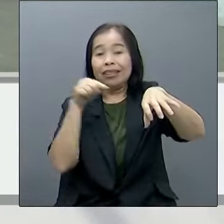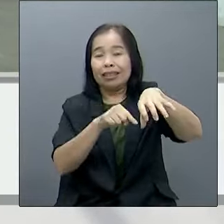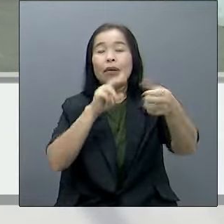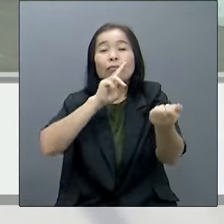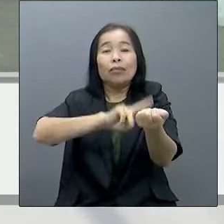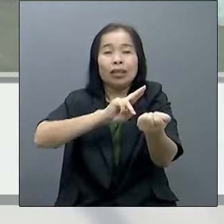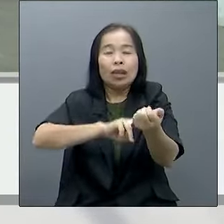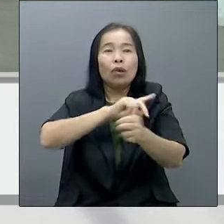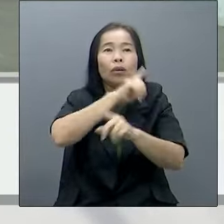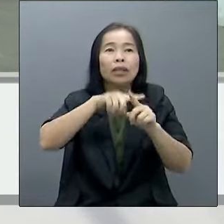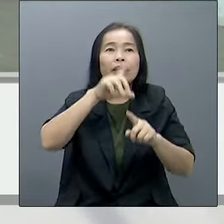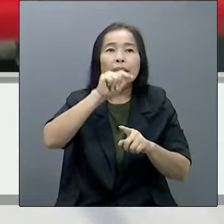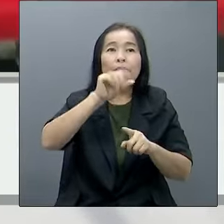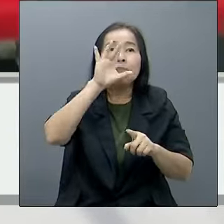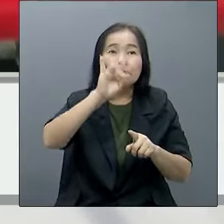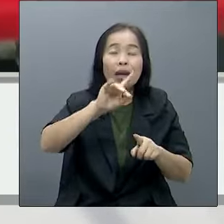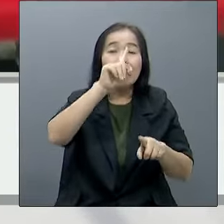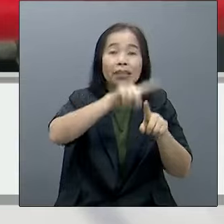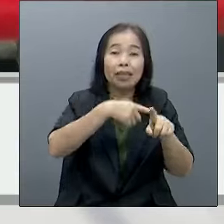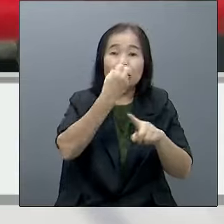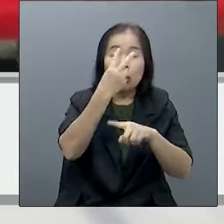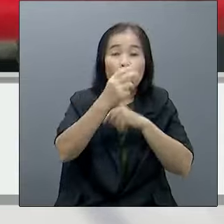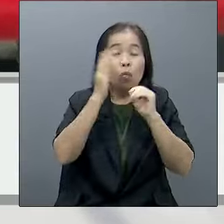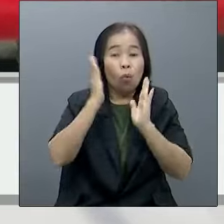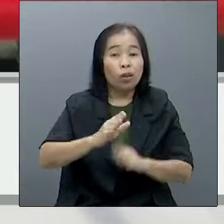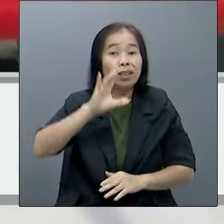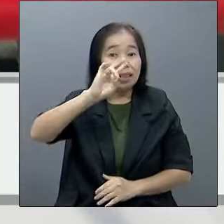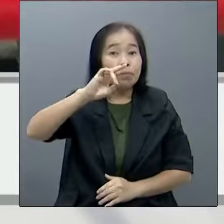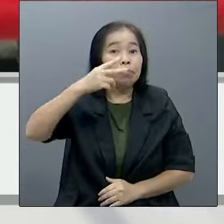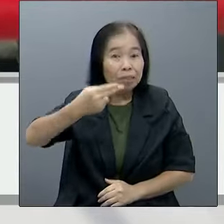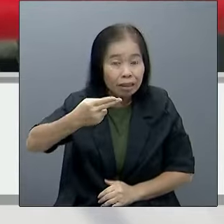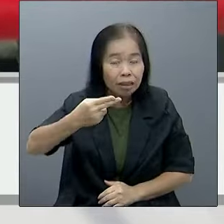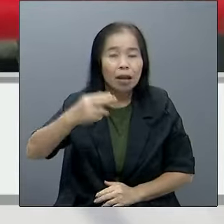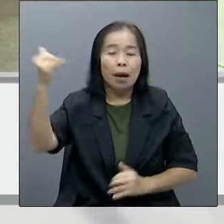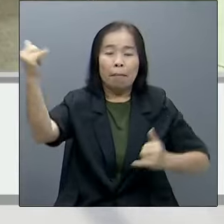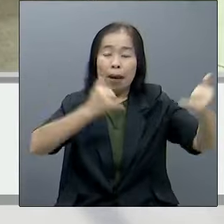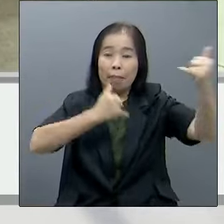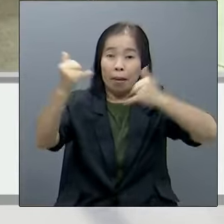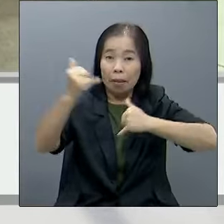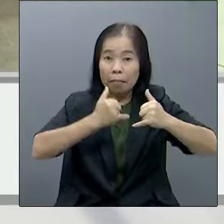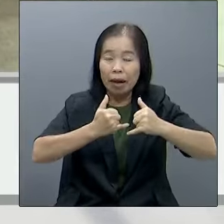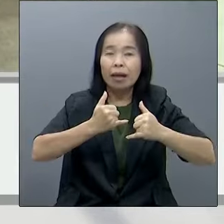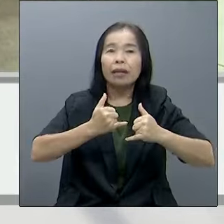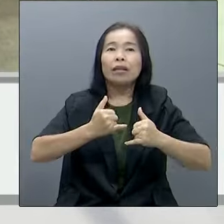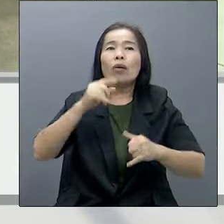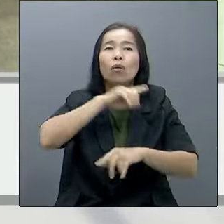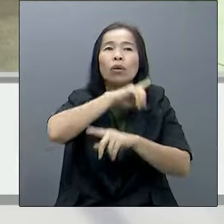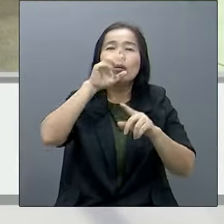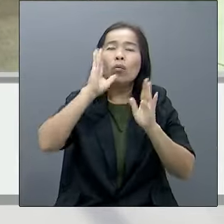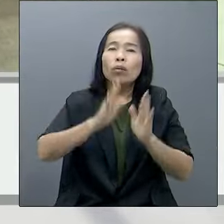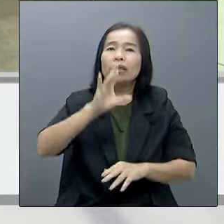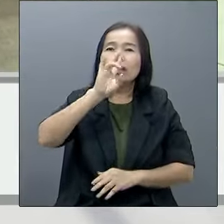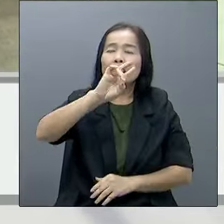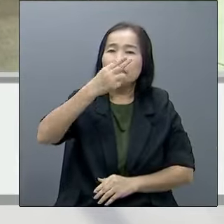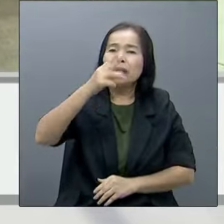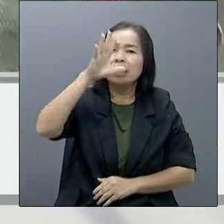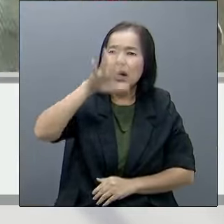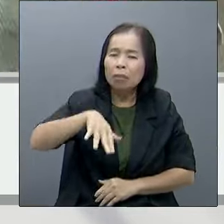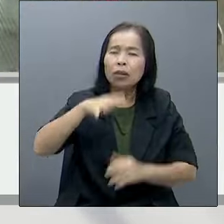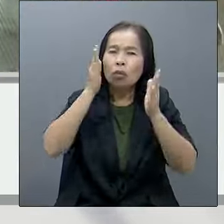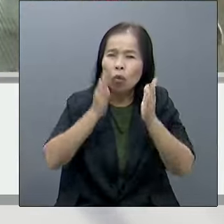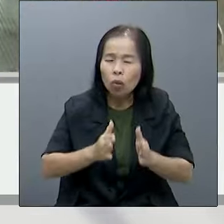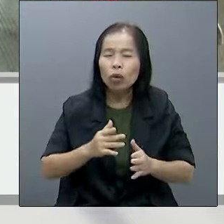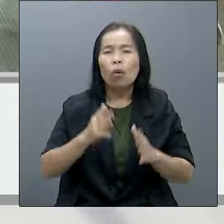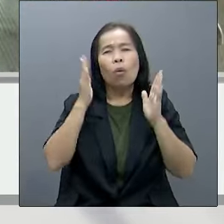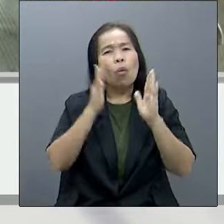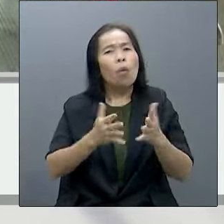28 ทันว 66เจ็ดหมื่นคนนะคะขาข้าว 2 บกรา 67เจ็ดหมื่น 5,000 กวาคนคิดดูว่าคน